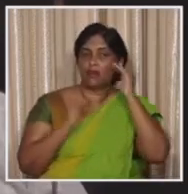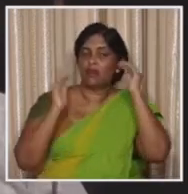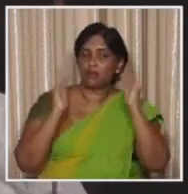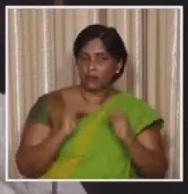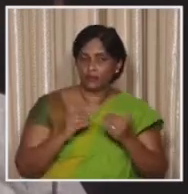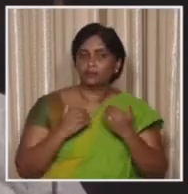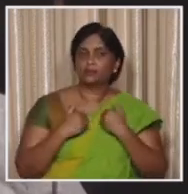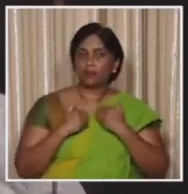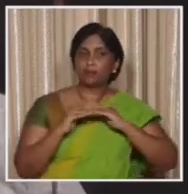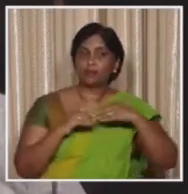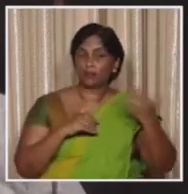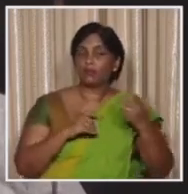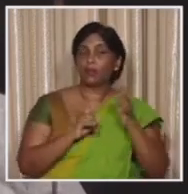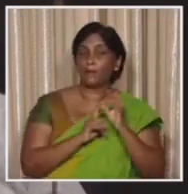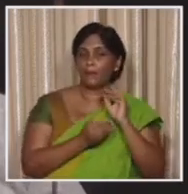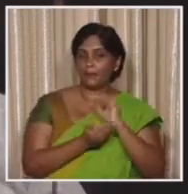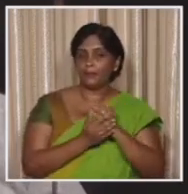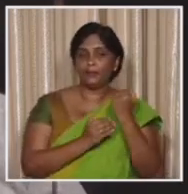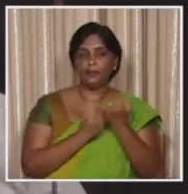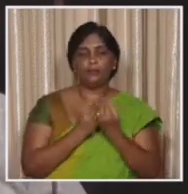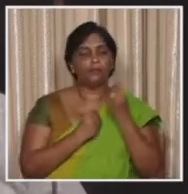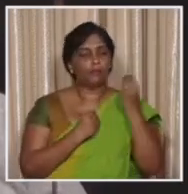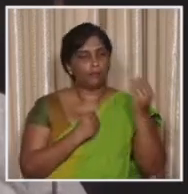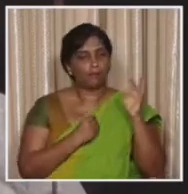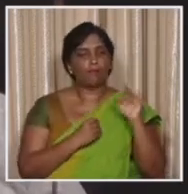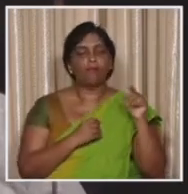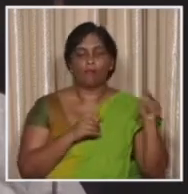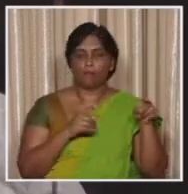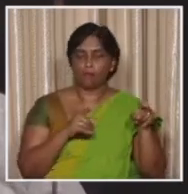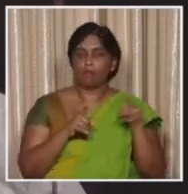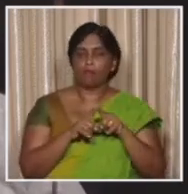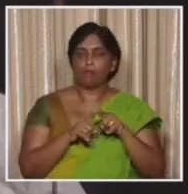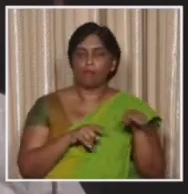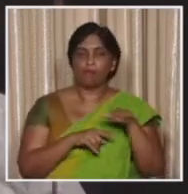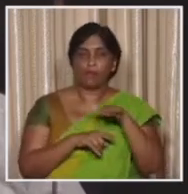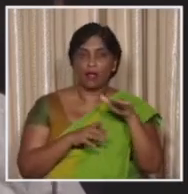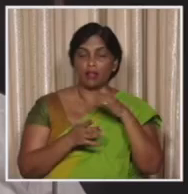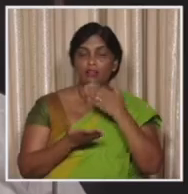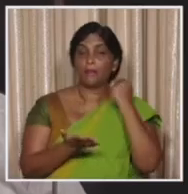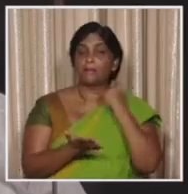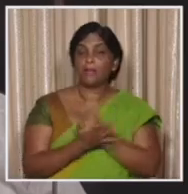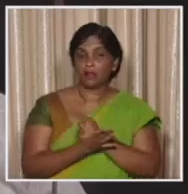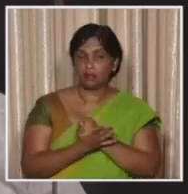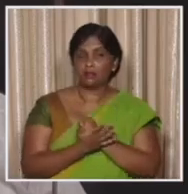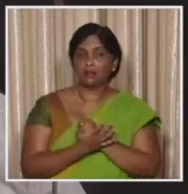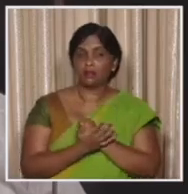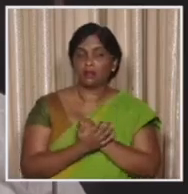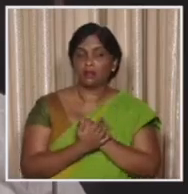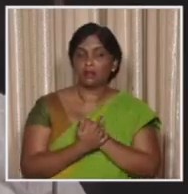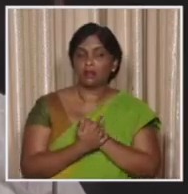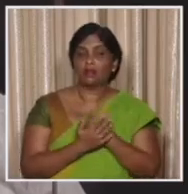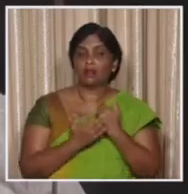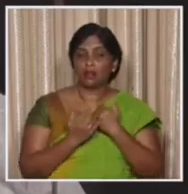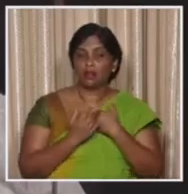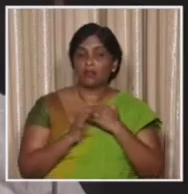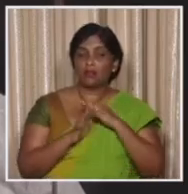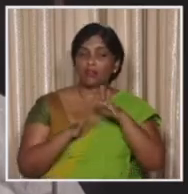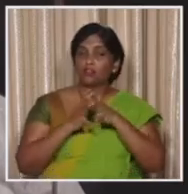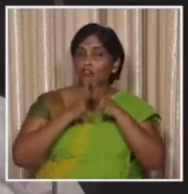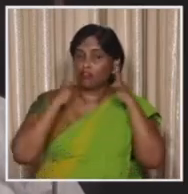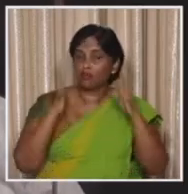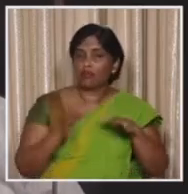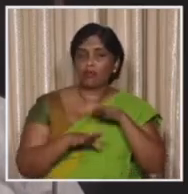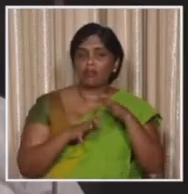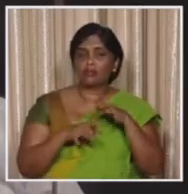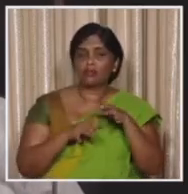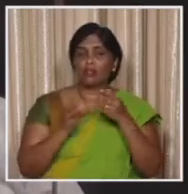නිසා අවුට්සෝස් කළා ඔවුන්ට බලය සම්පූර්ණ පවරන්න කියලා. ඒ වගේම ලෑන්ඩ් බැංක් එකක් ලංකාවේ නැතිම දේ තමයි. අපේ කොච්චර ඉඩම් තියෙනවද, කොච්චර